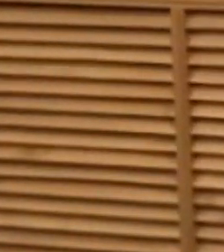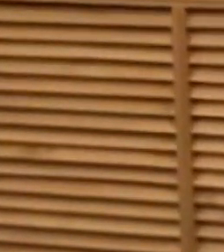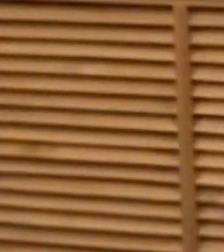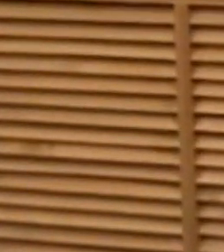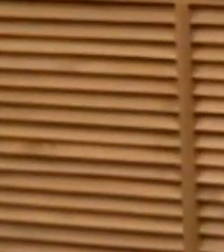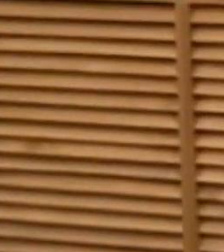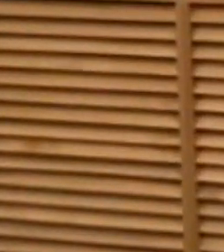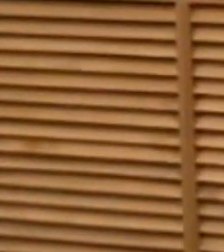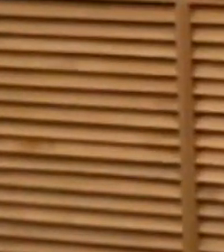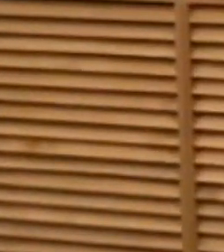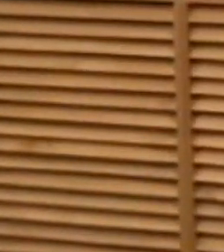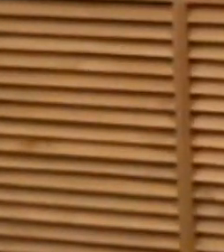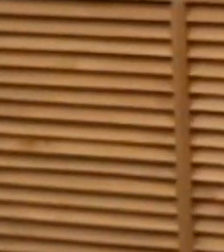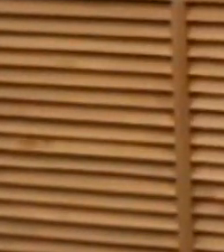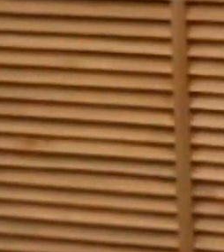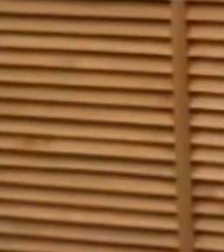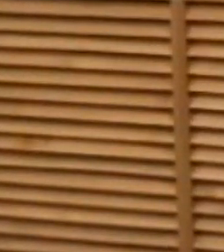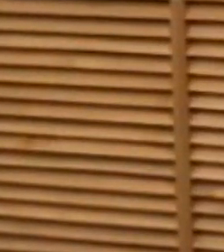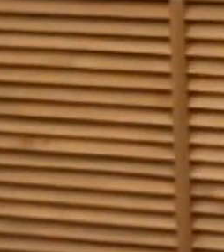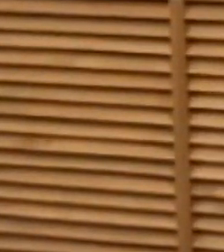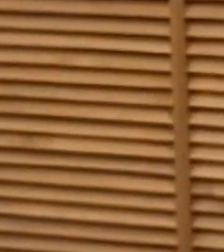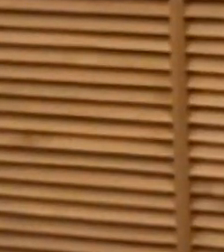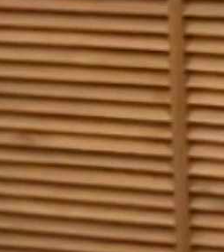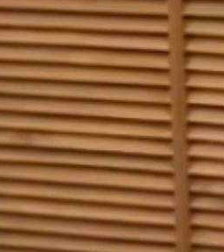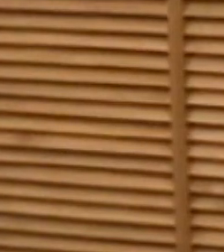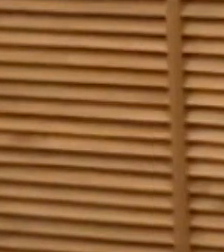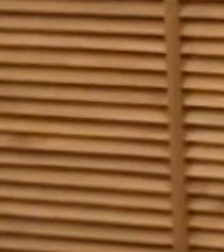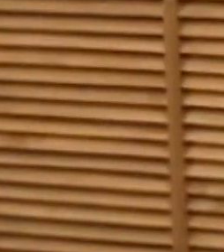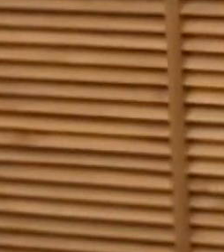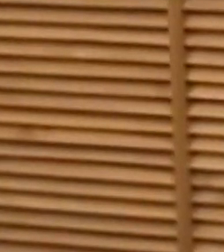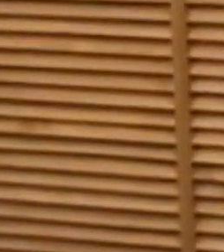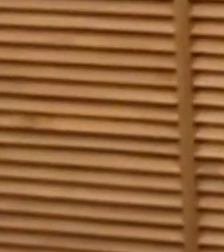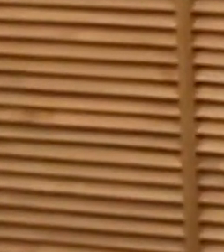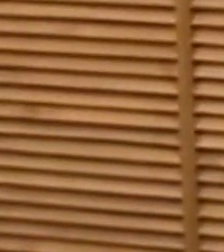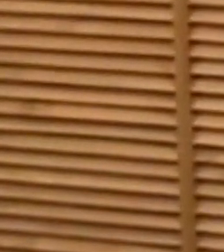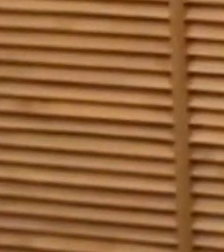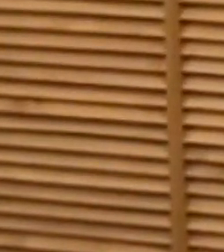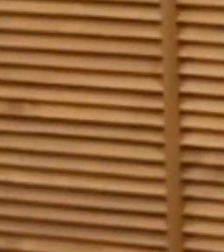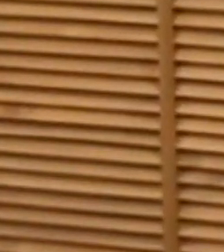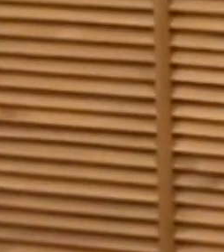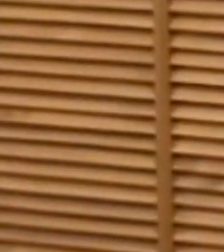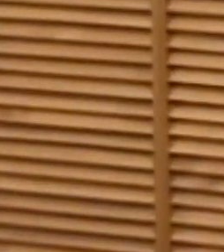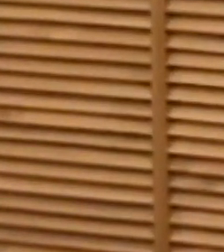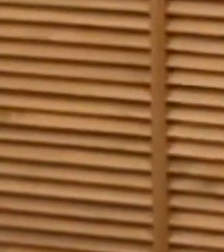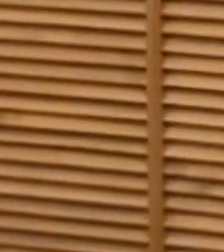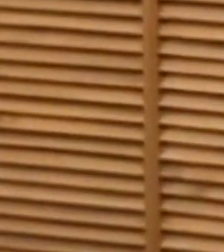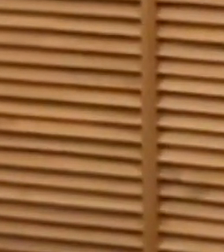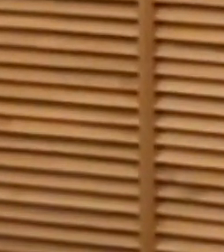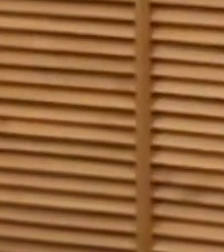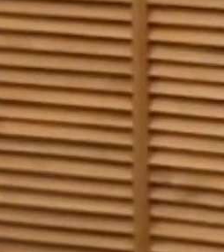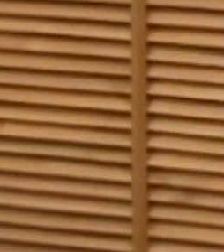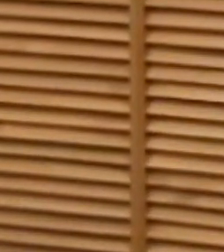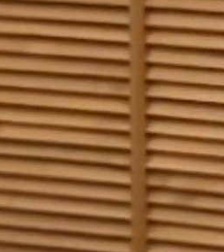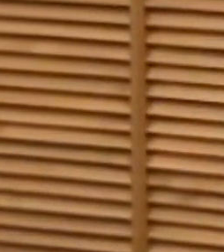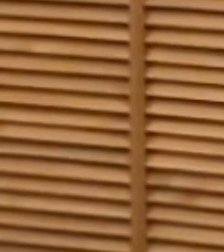күтеміз. Оғанға дейін қоғамдық денсаулық сақтау басқармасында комиссия құрылып, қазір